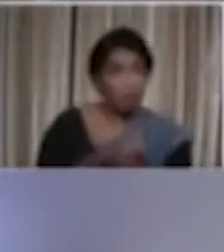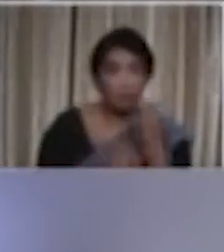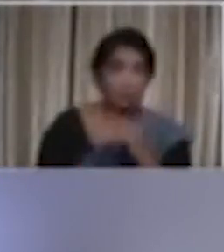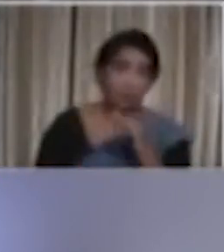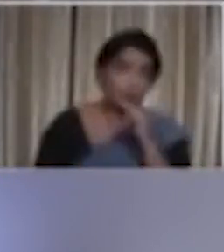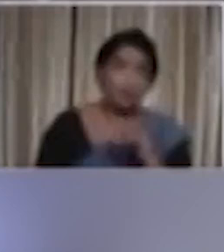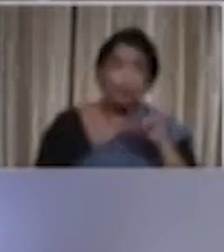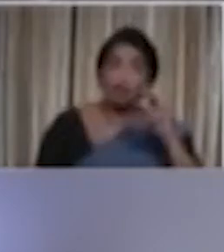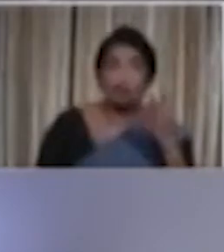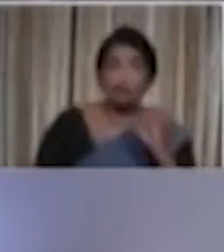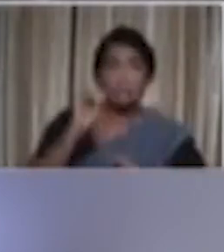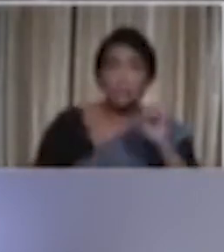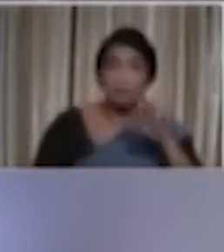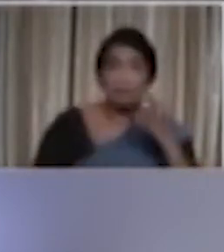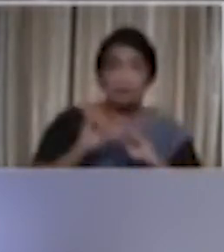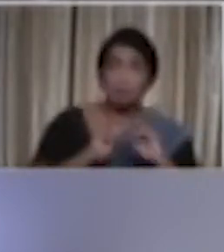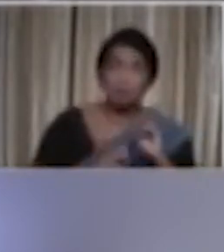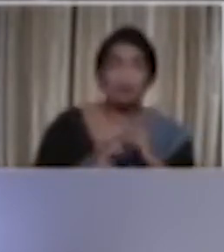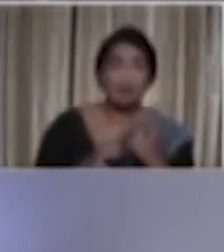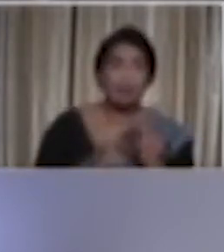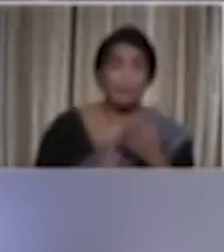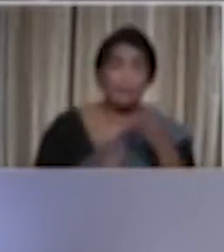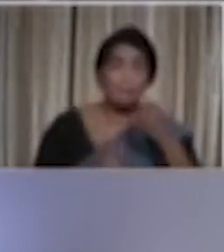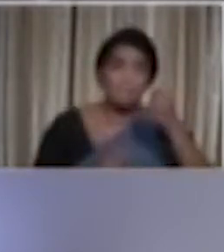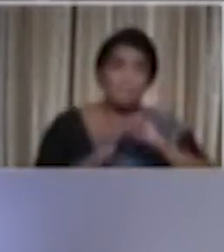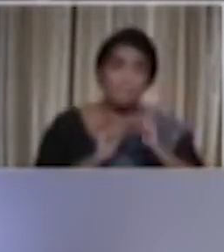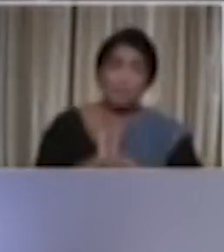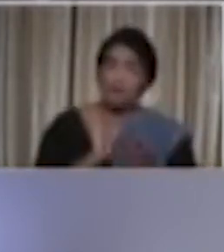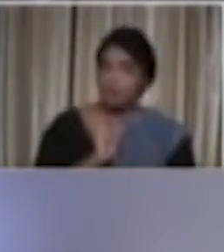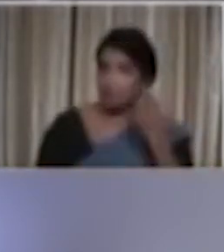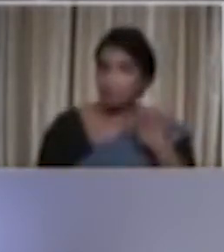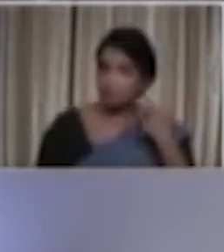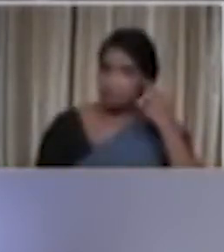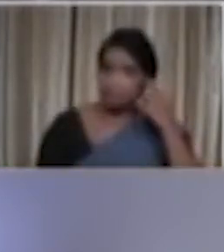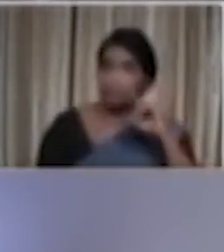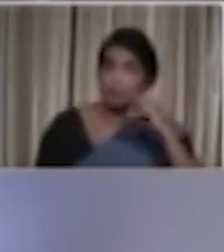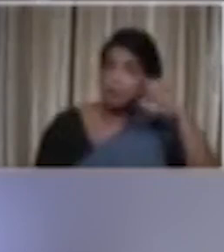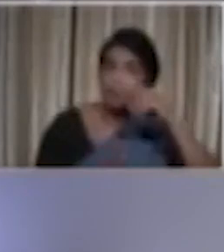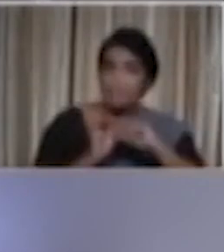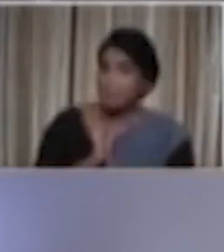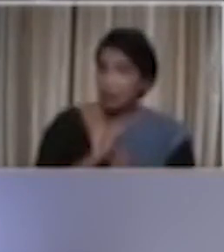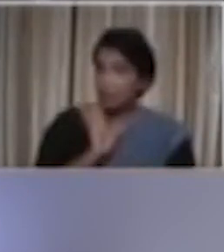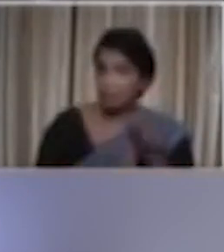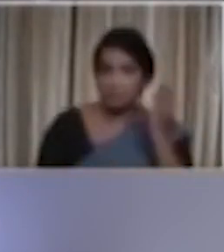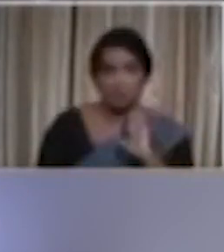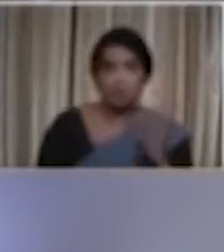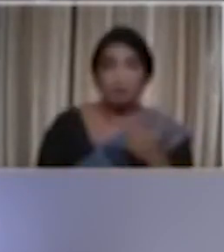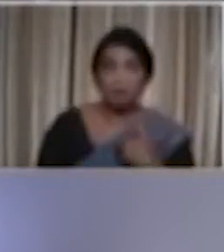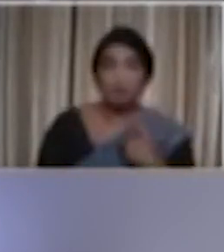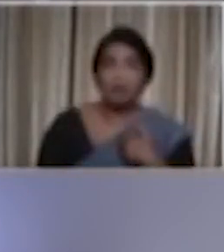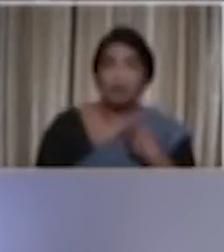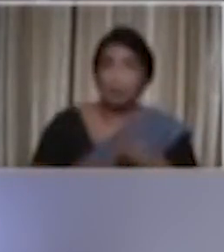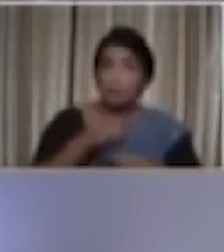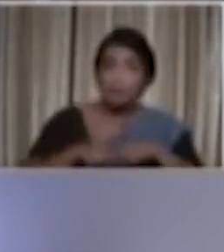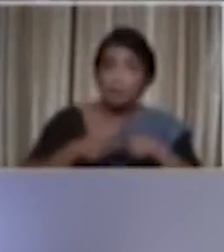මාරෙන්න 300කින් 400කින් විදුලි බිල වැඩි කරන්න වෙයි. නමුත් මගේ මතය නම් විදුලි බිල වැඩි කරනවා වෙනුවට අපි උත්පාදන වියදම